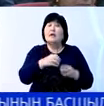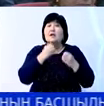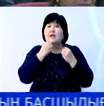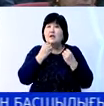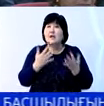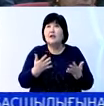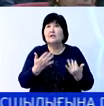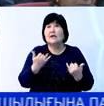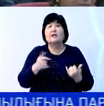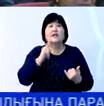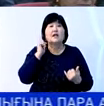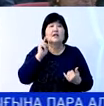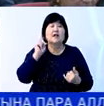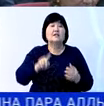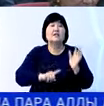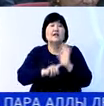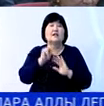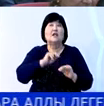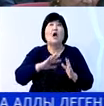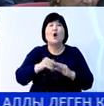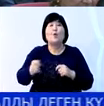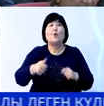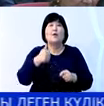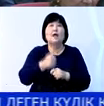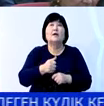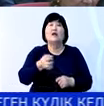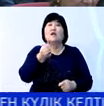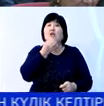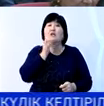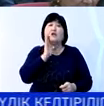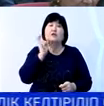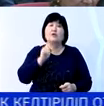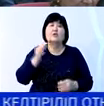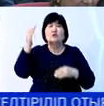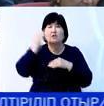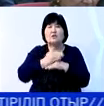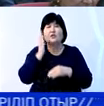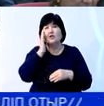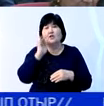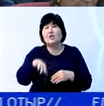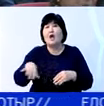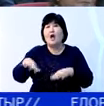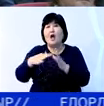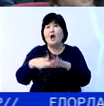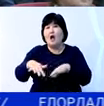Мінекей жас келсе іске деген ауыл әкіміне келетін болсақ, ерте тұрады, кеш жатады, халықпен бірге